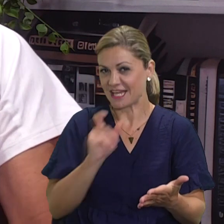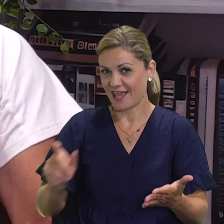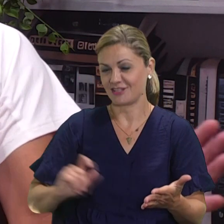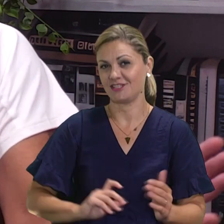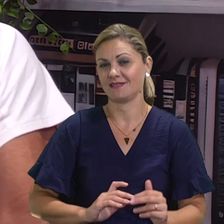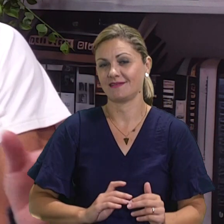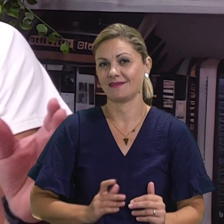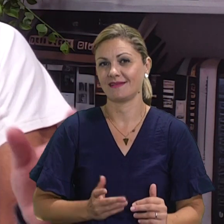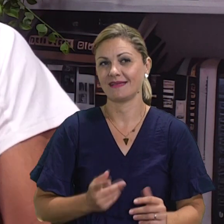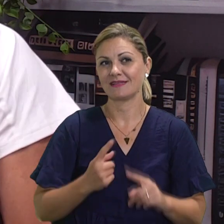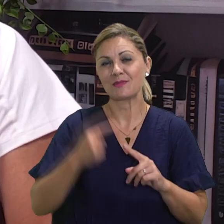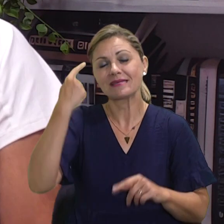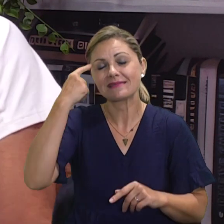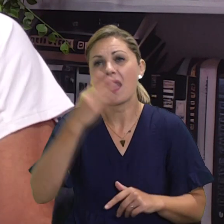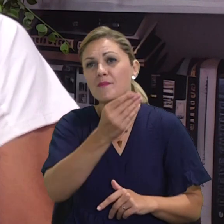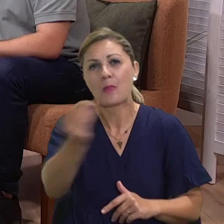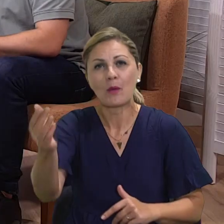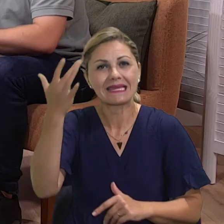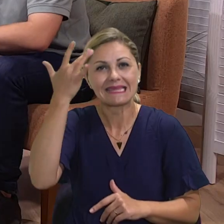stavim manje poznate riječi.